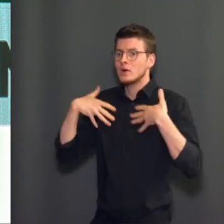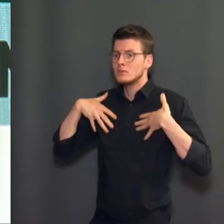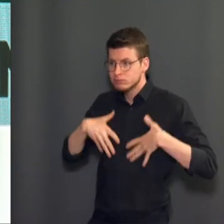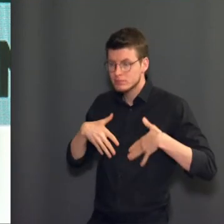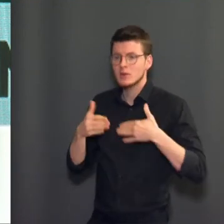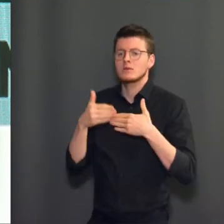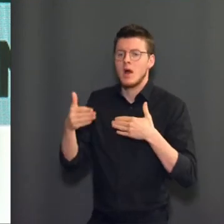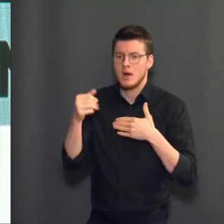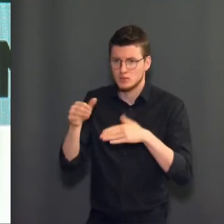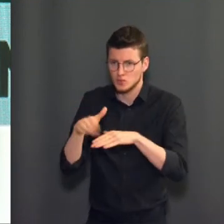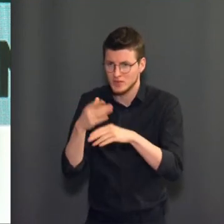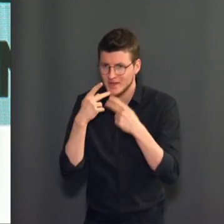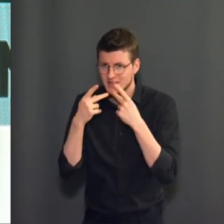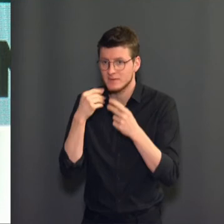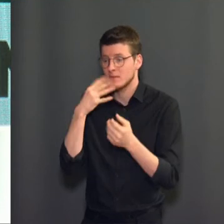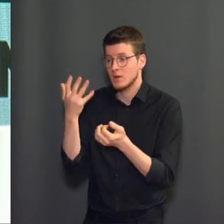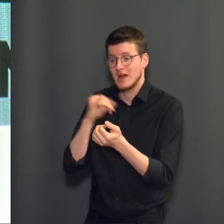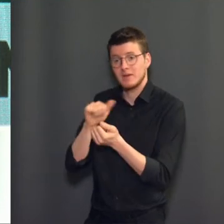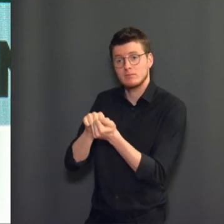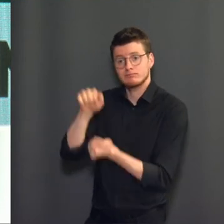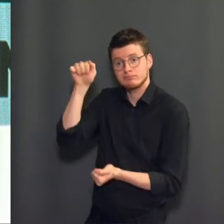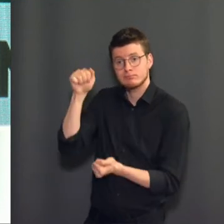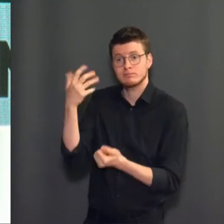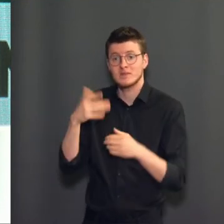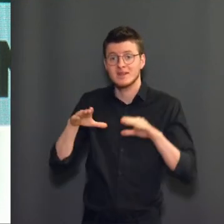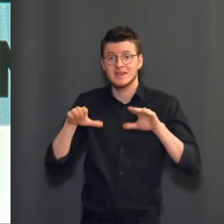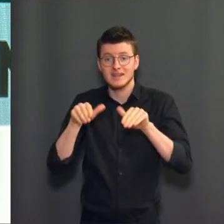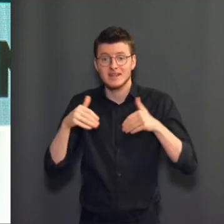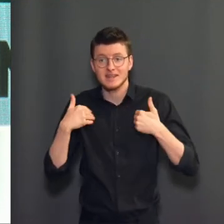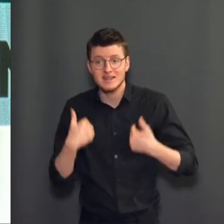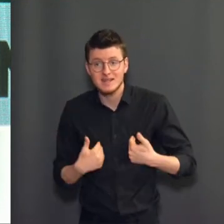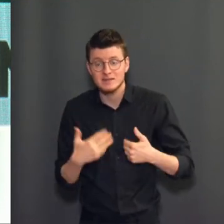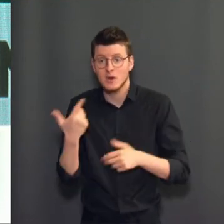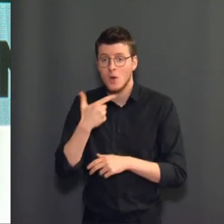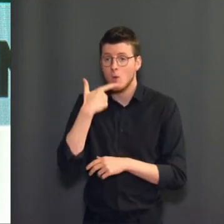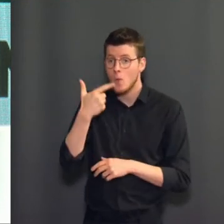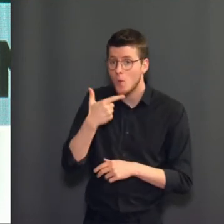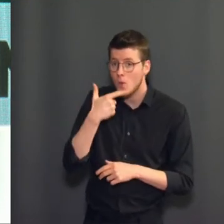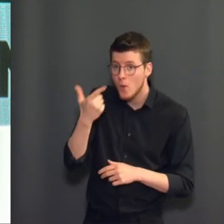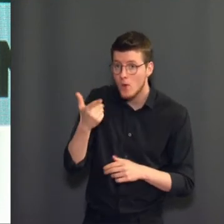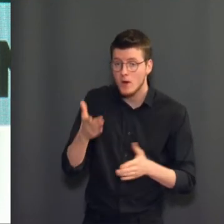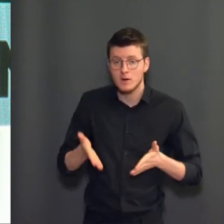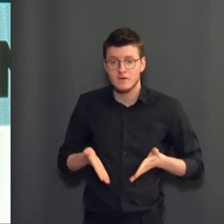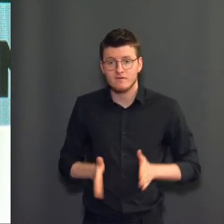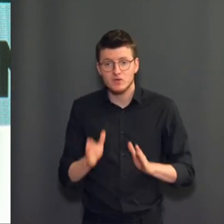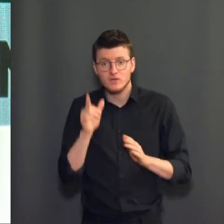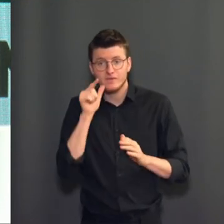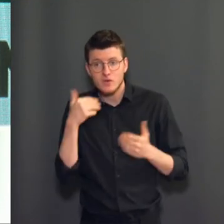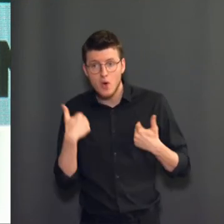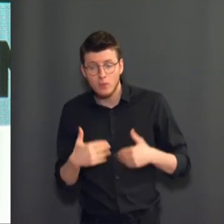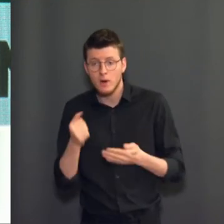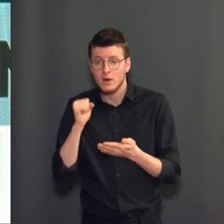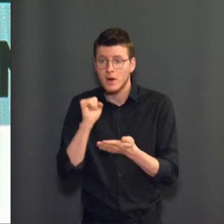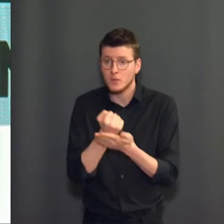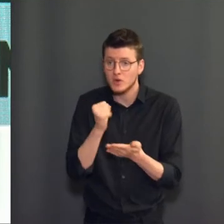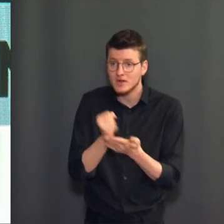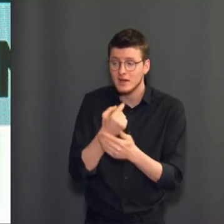personen, waaronder fysiotherapeuten, logopedisten, verloskundigen, apothekers, tandartsen,